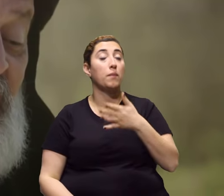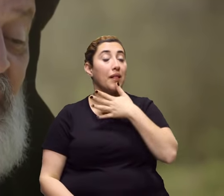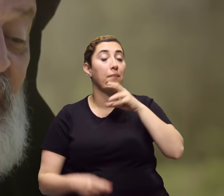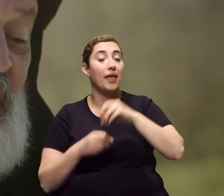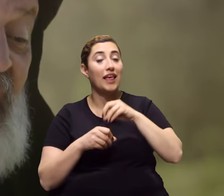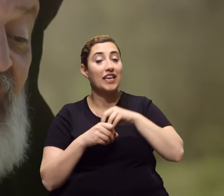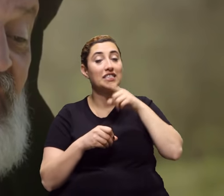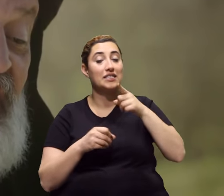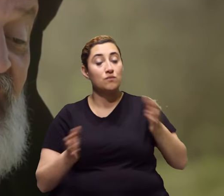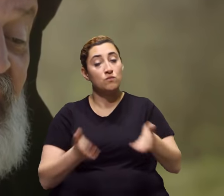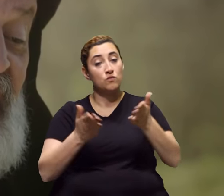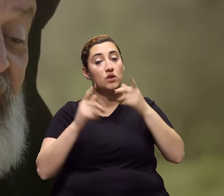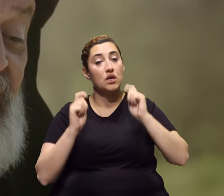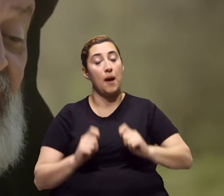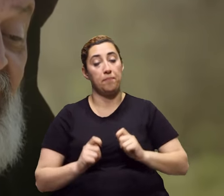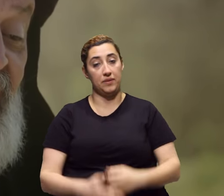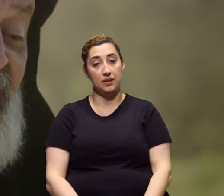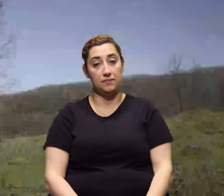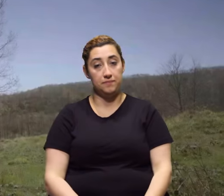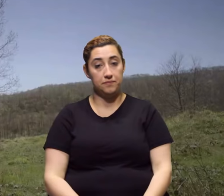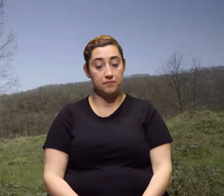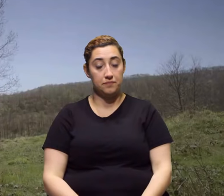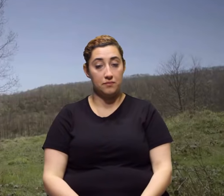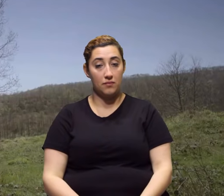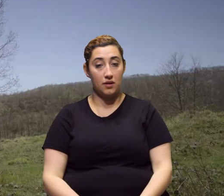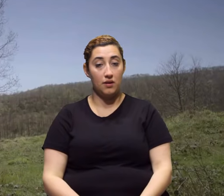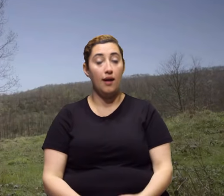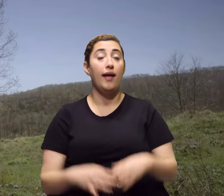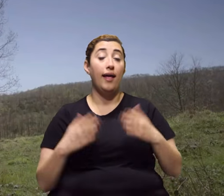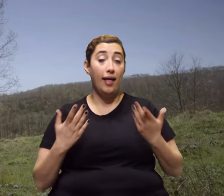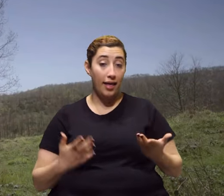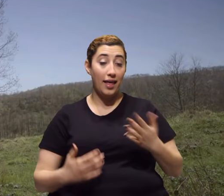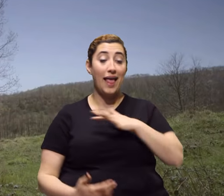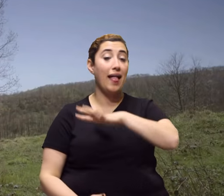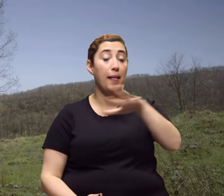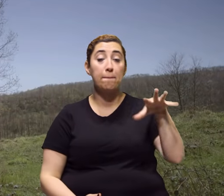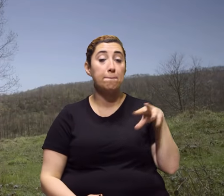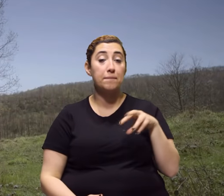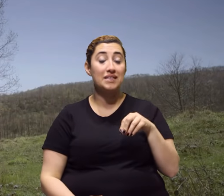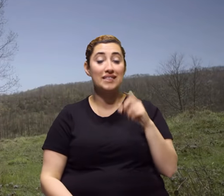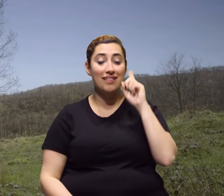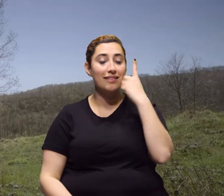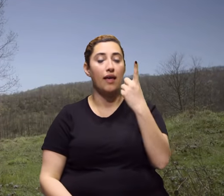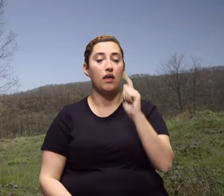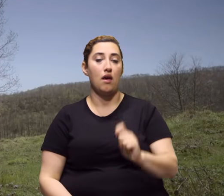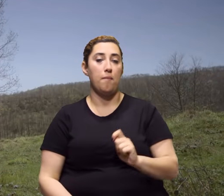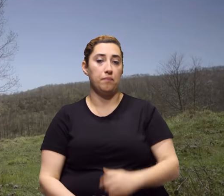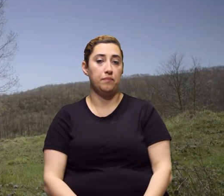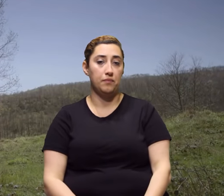için yürütüverdi insanı. Ve hepsini tek